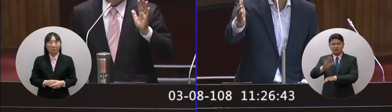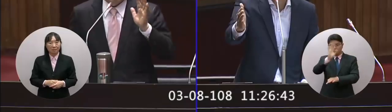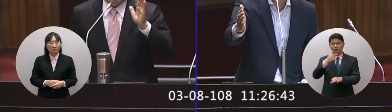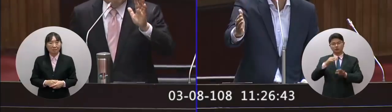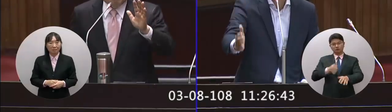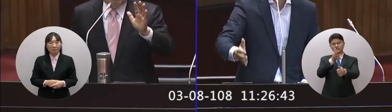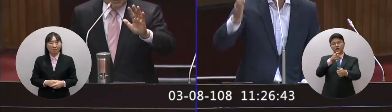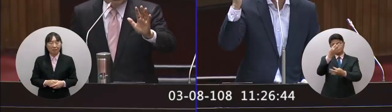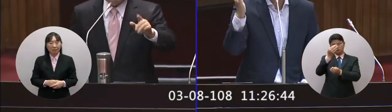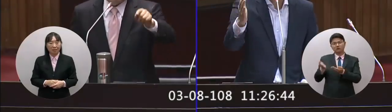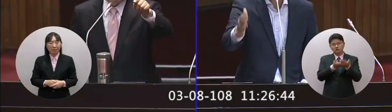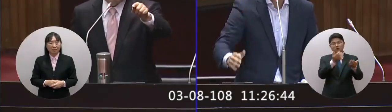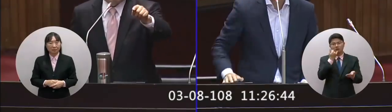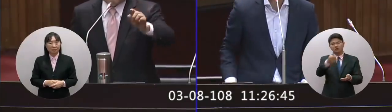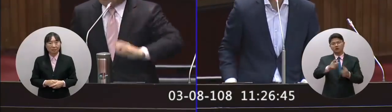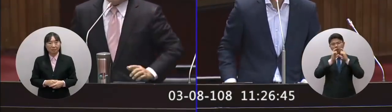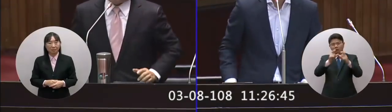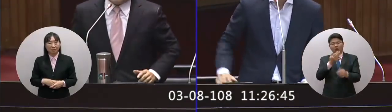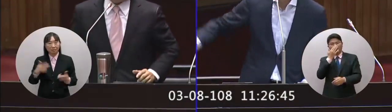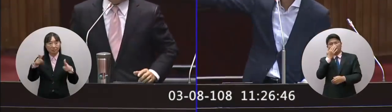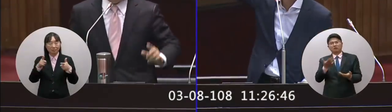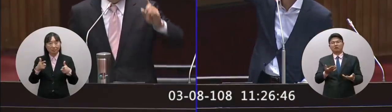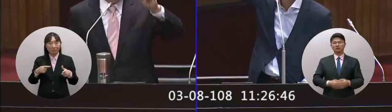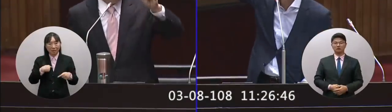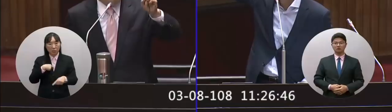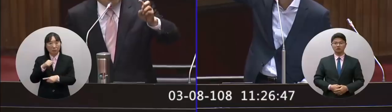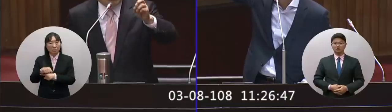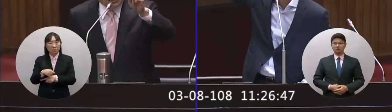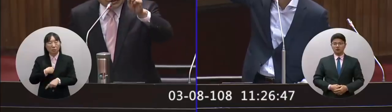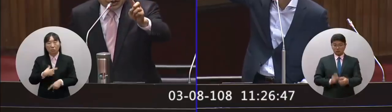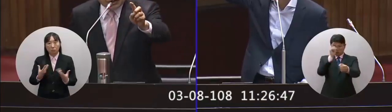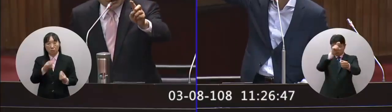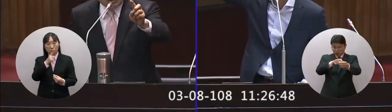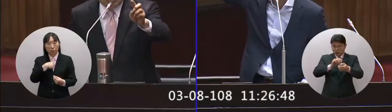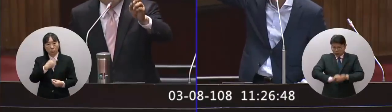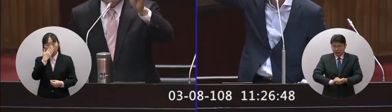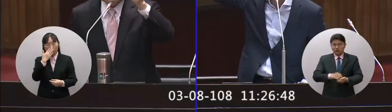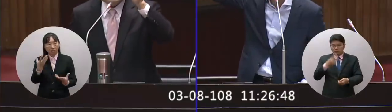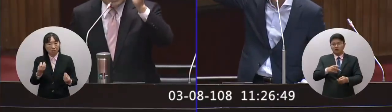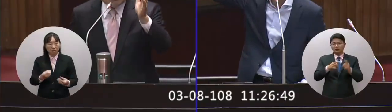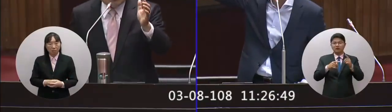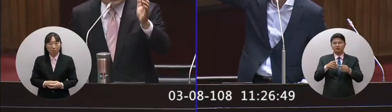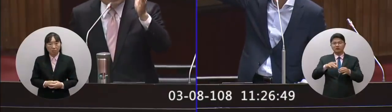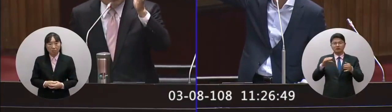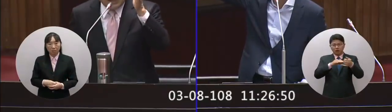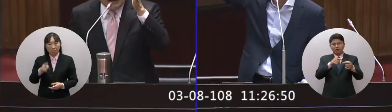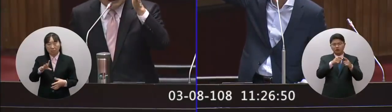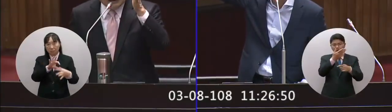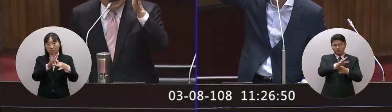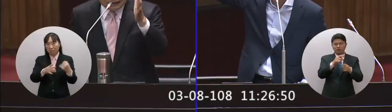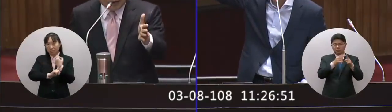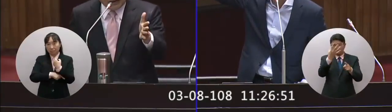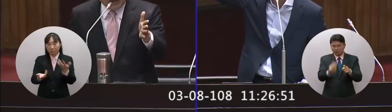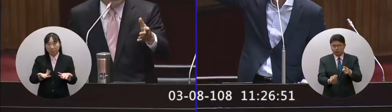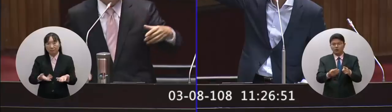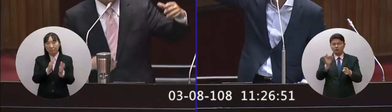什么时候送进立法院？ 没有， 却不敢承诺。 不是不敢承诺， 要设定具体目标， 已经 人数降低多少？ 相关的法案 到